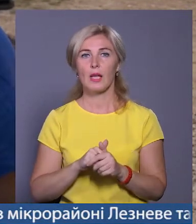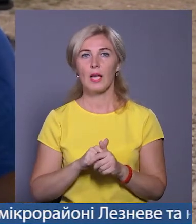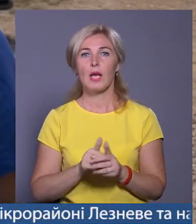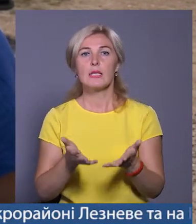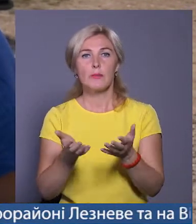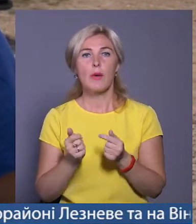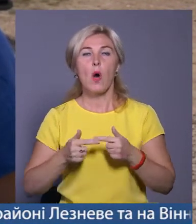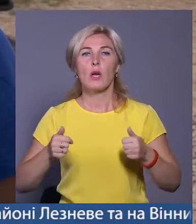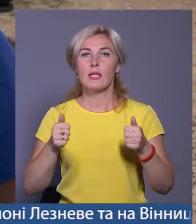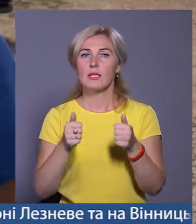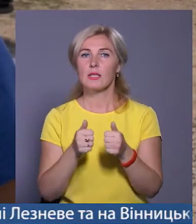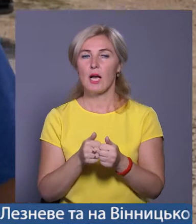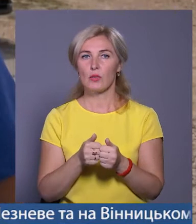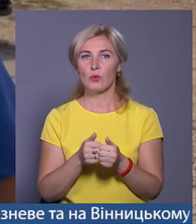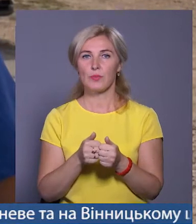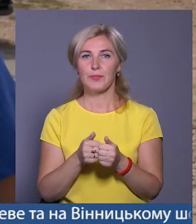сприймаючи організацію